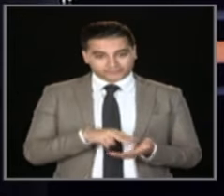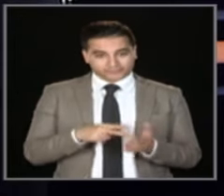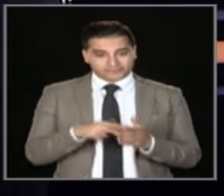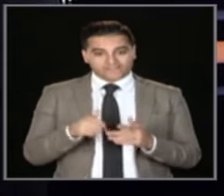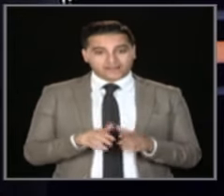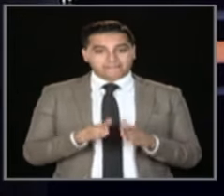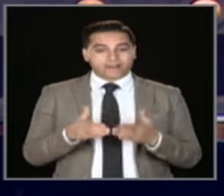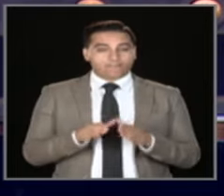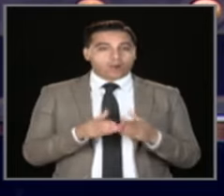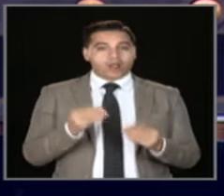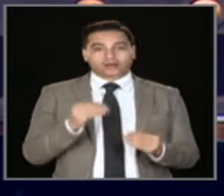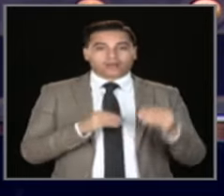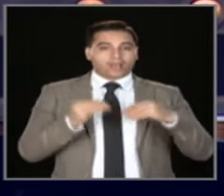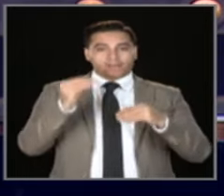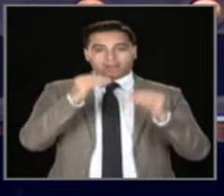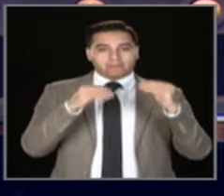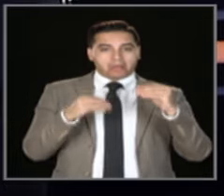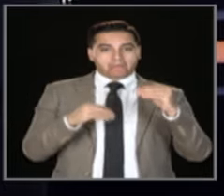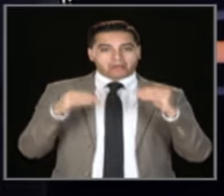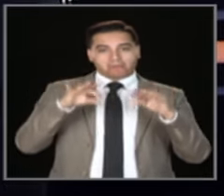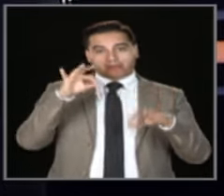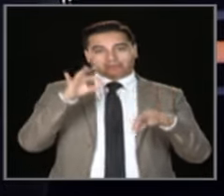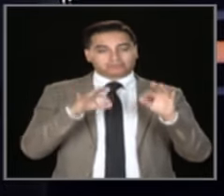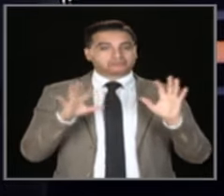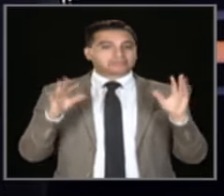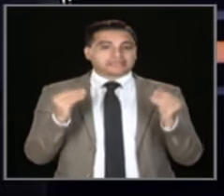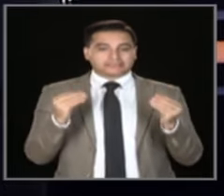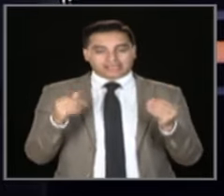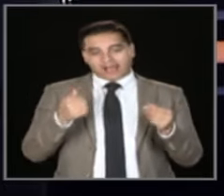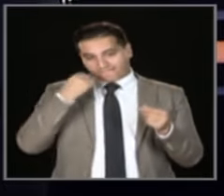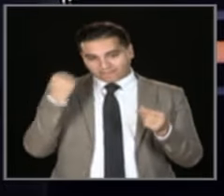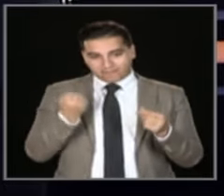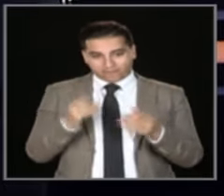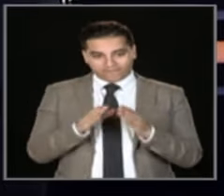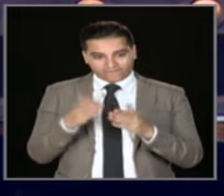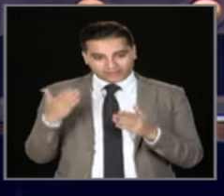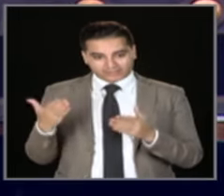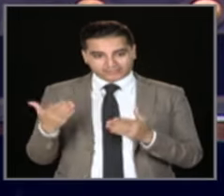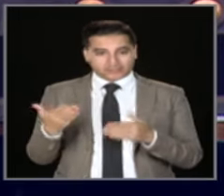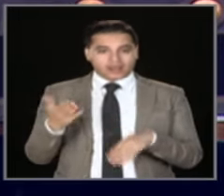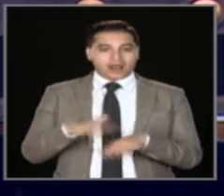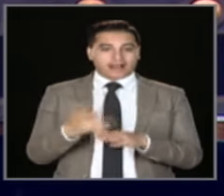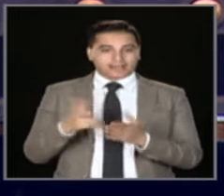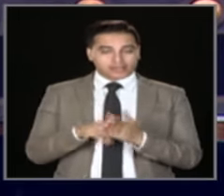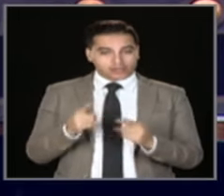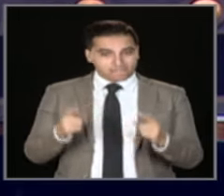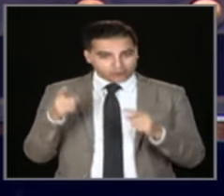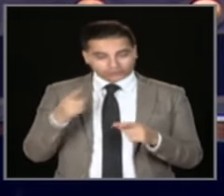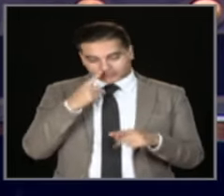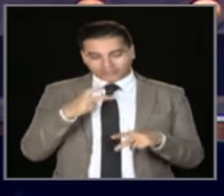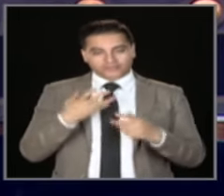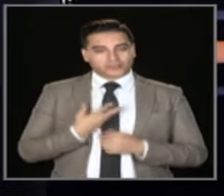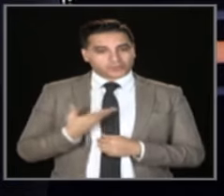المجموعات ممكن أي حاجة تحصل. فريق نفرتيتي ألف مبروك الثلاث نقاط بتوع ماتش النهاردة، هتاخدوا